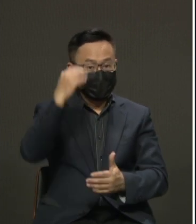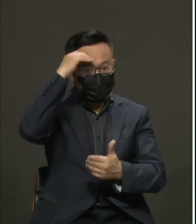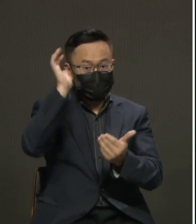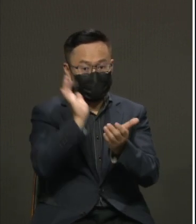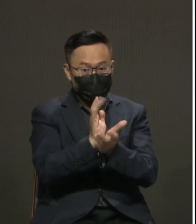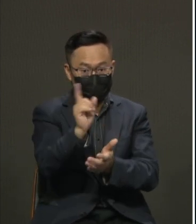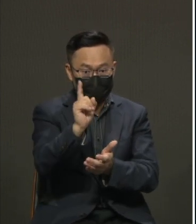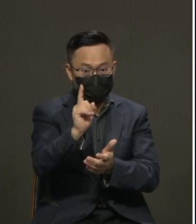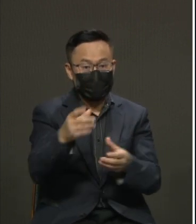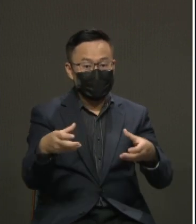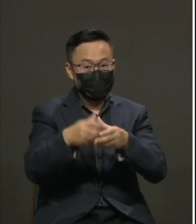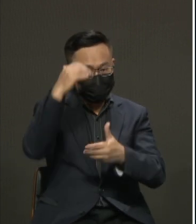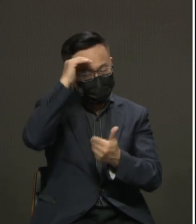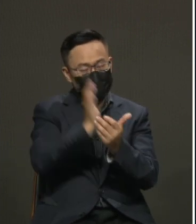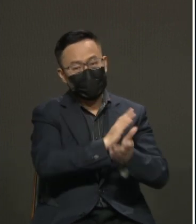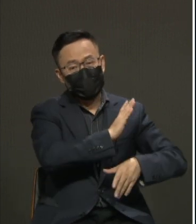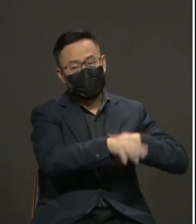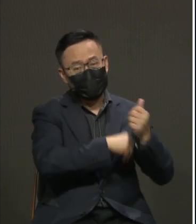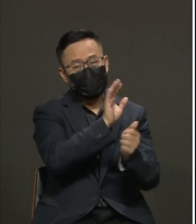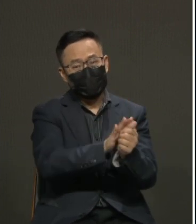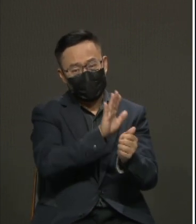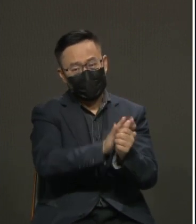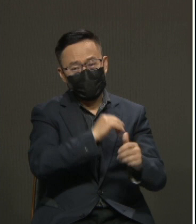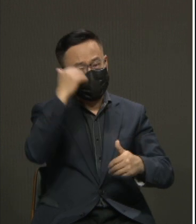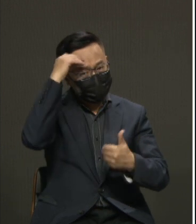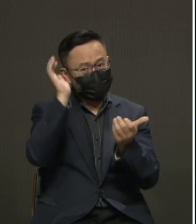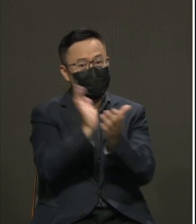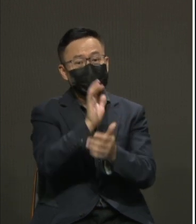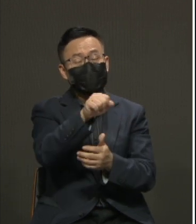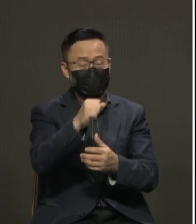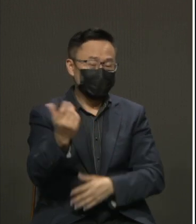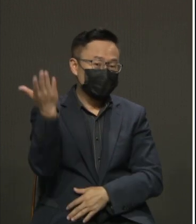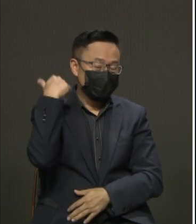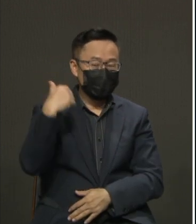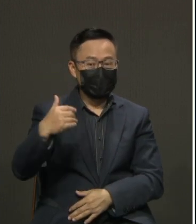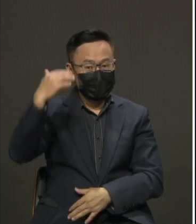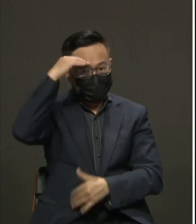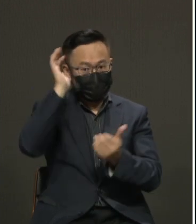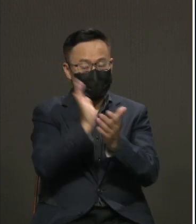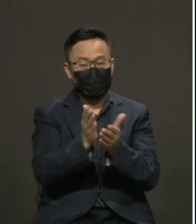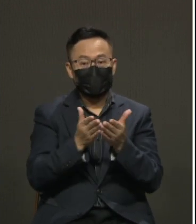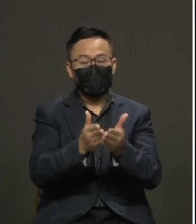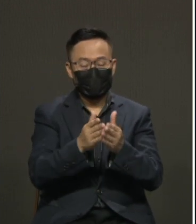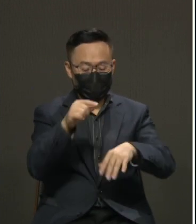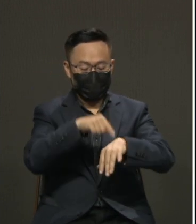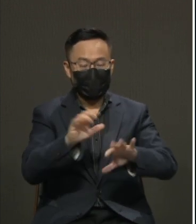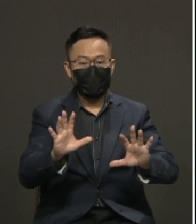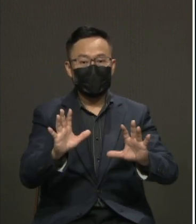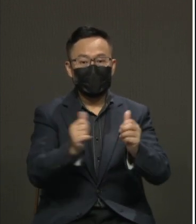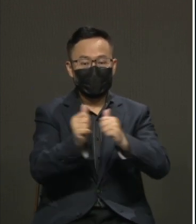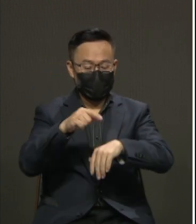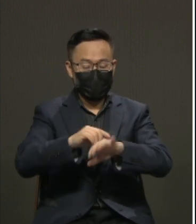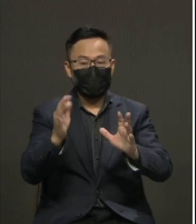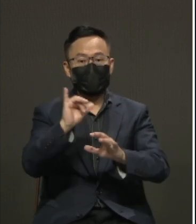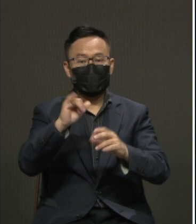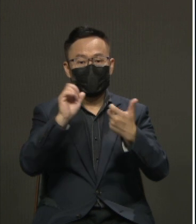น้องแฟนคุณผู้ชมก็น่าเห็นใจนะเพราะว่าเกมนัดที่แล้วเนี่ยที่เจอกับทางฝั่งของการท่าเรือแล้วเตะไม่จบไงเพราะว่าฝนตกถล่มหนักม